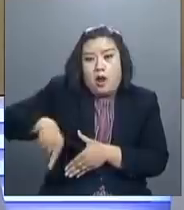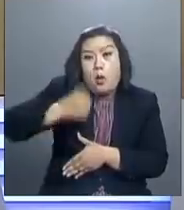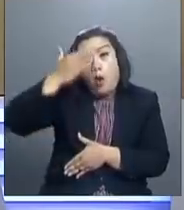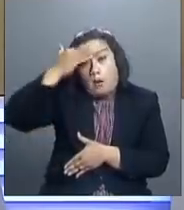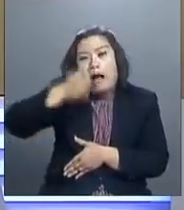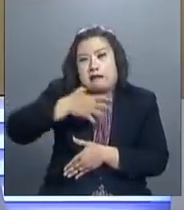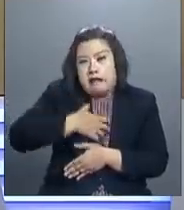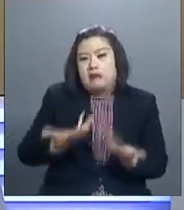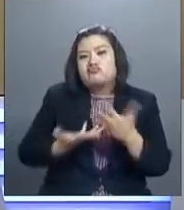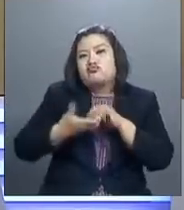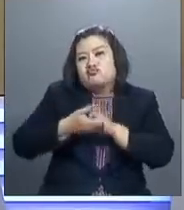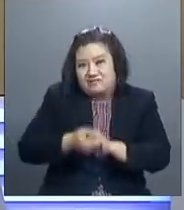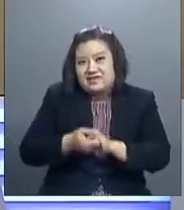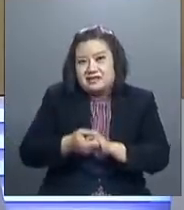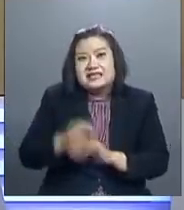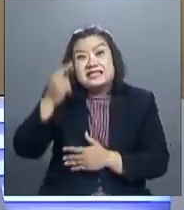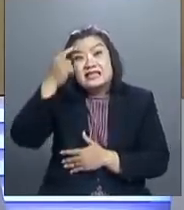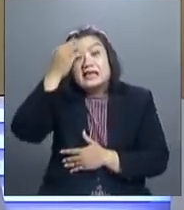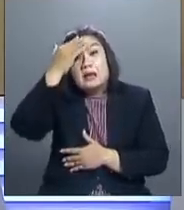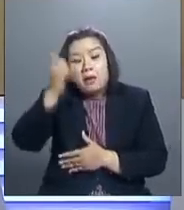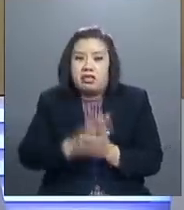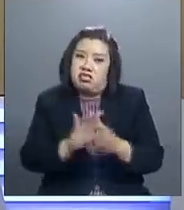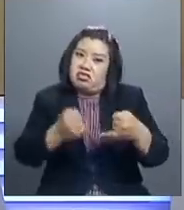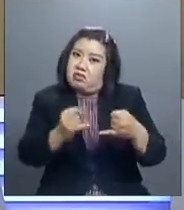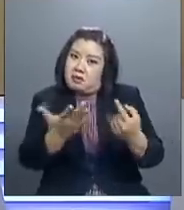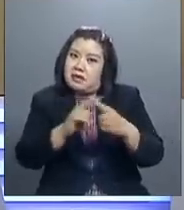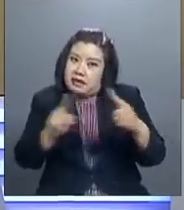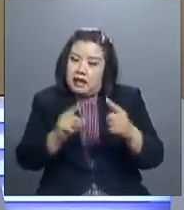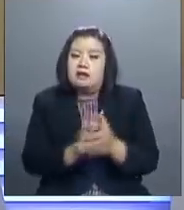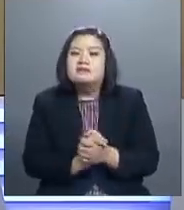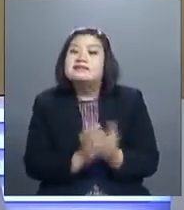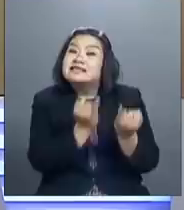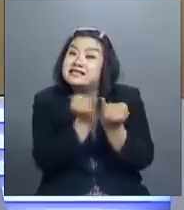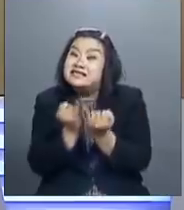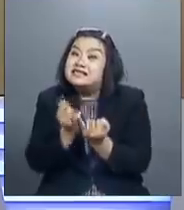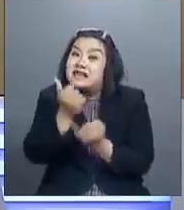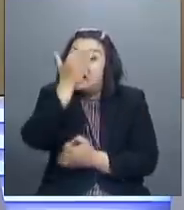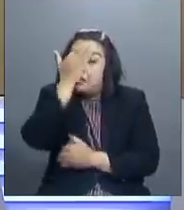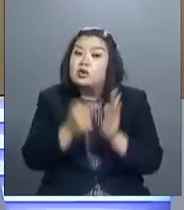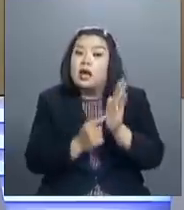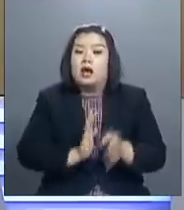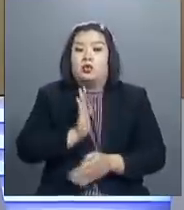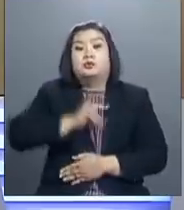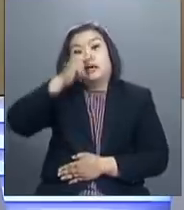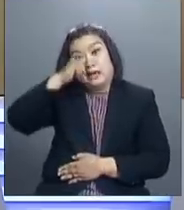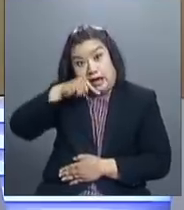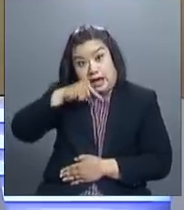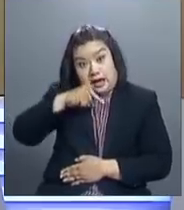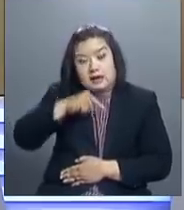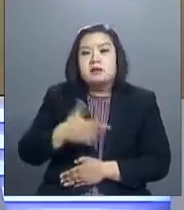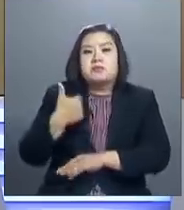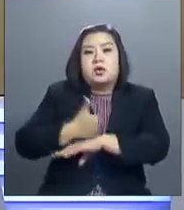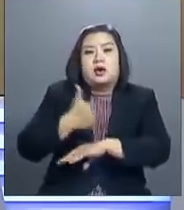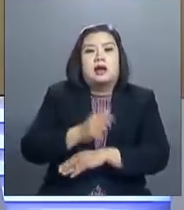พรรคการเมืองต่างๆแบบไม่ได้เป็นศัตรูกับพรรคของใครนะคะอย่างพรรคภูมิใจไทยของนายอนุทินชา